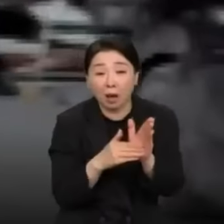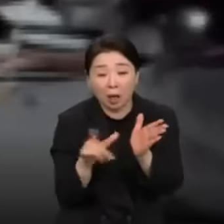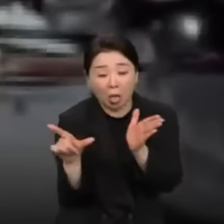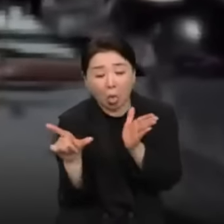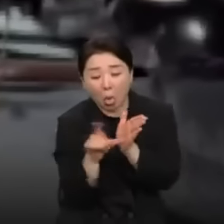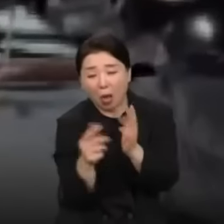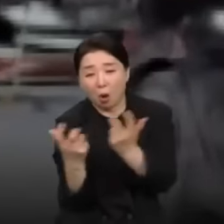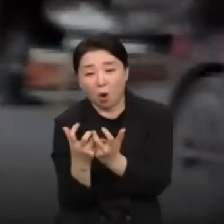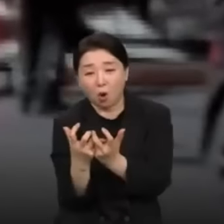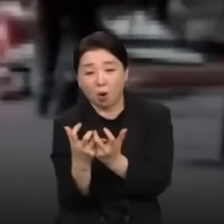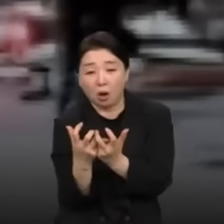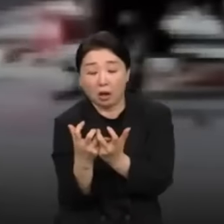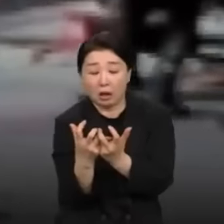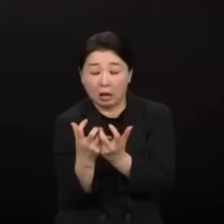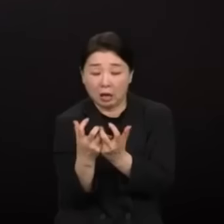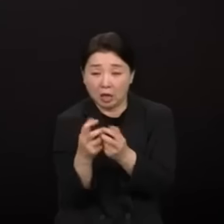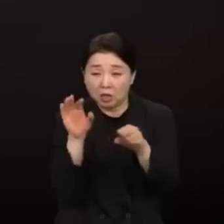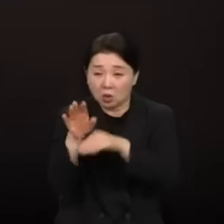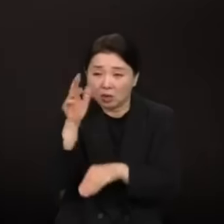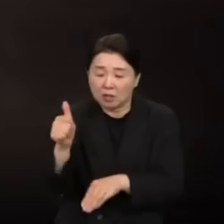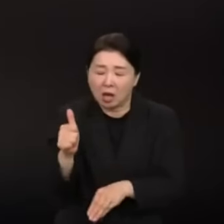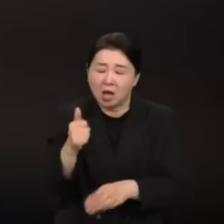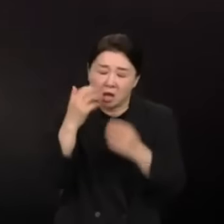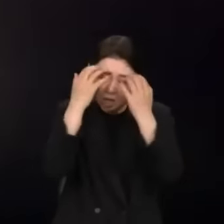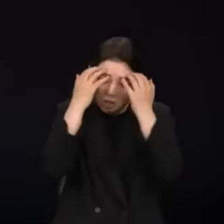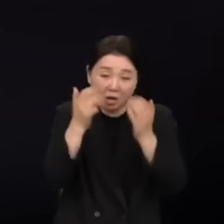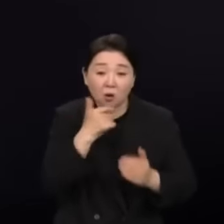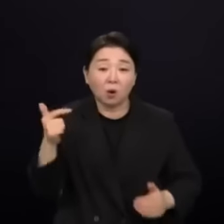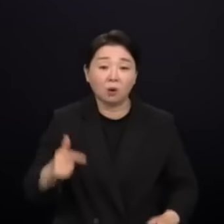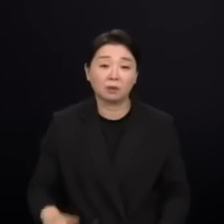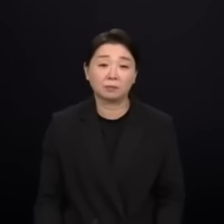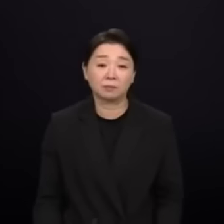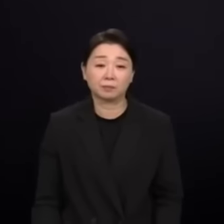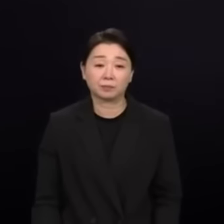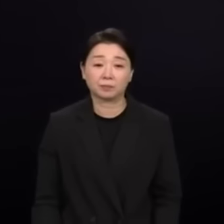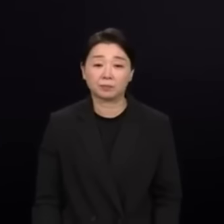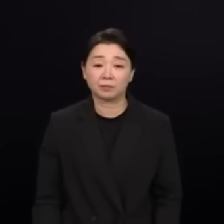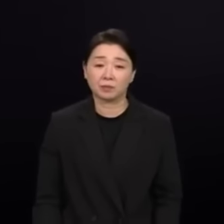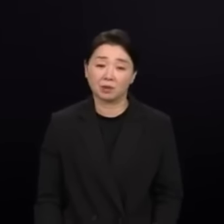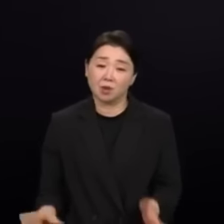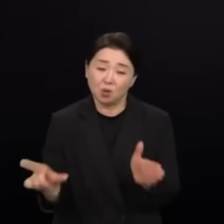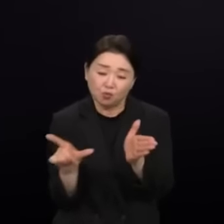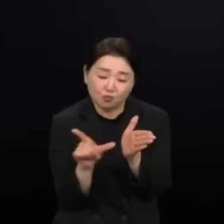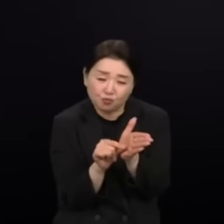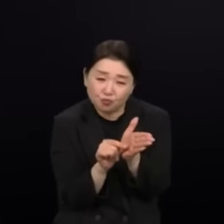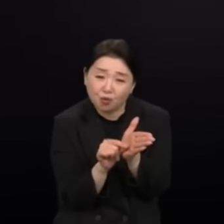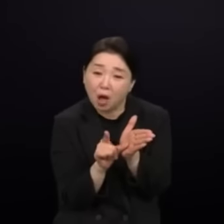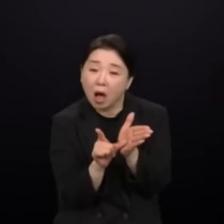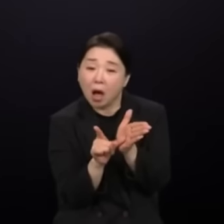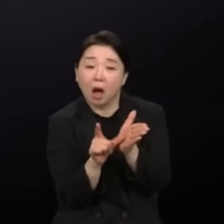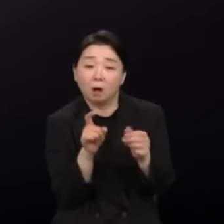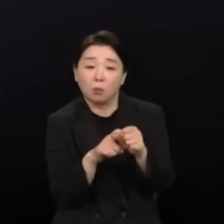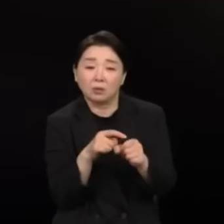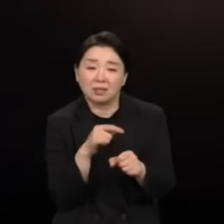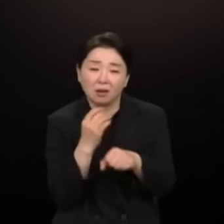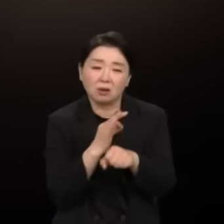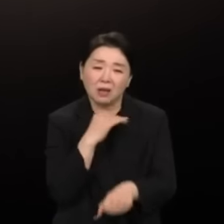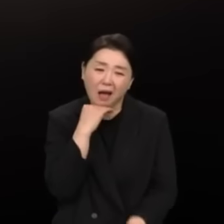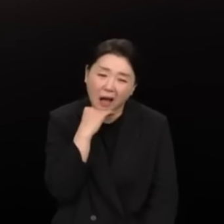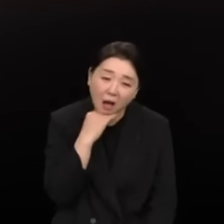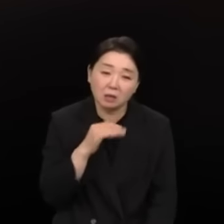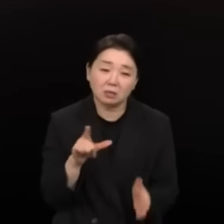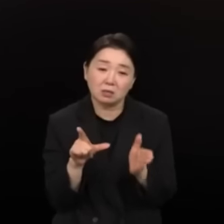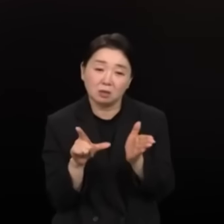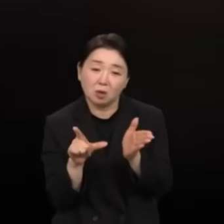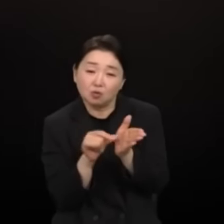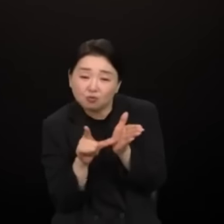충전기마저 얼어붙으며 차주들이 크게 고생을 했었는데요. And we literally for the past 10 hours been waiting for a